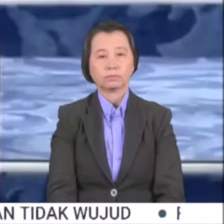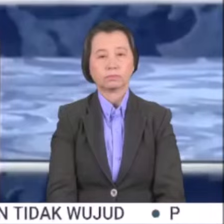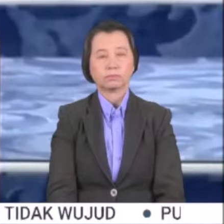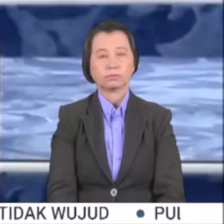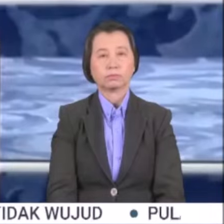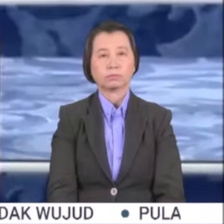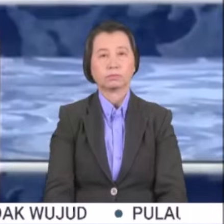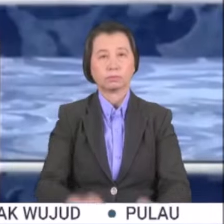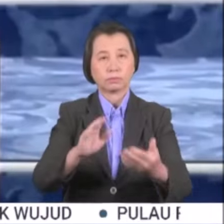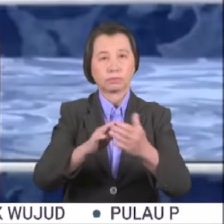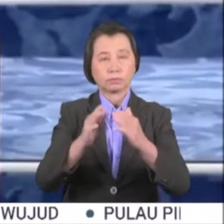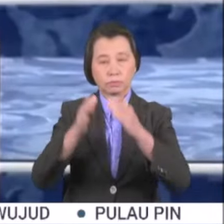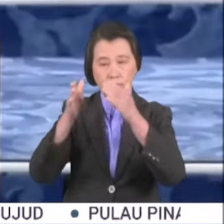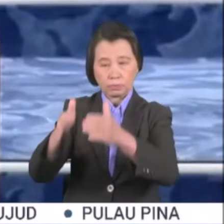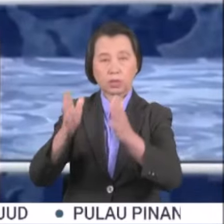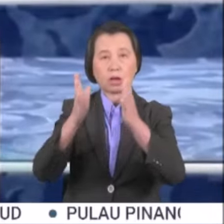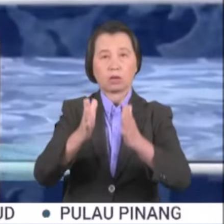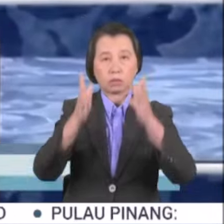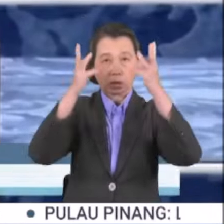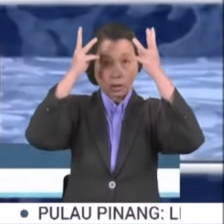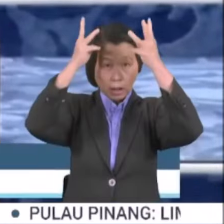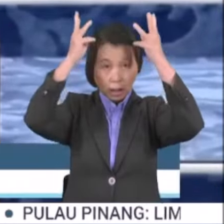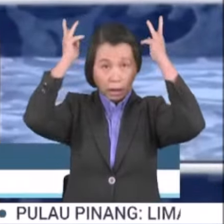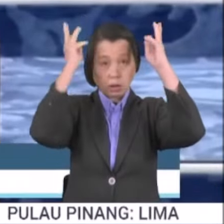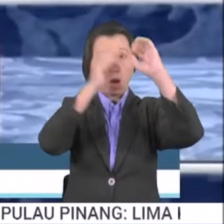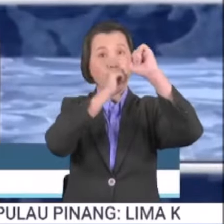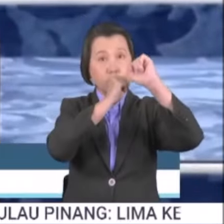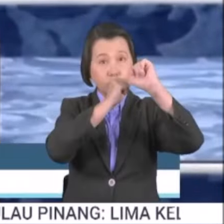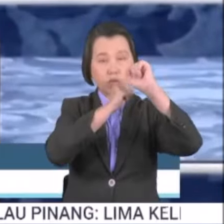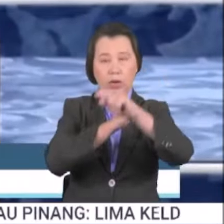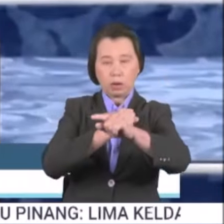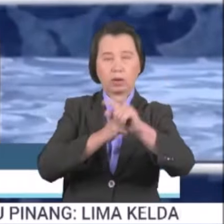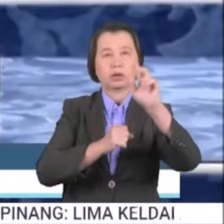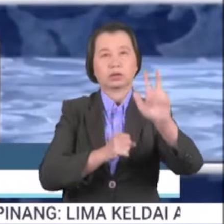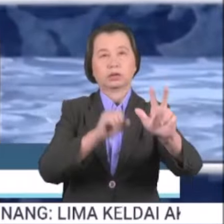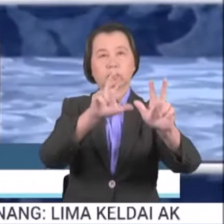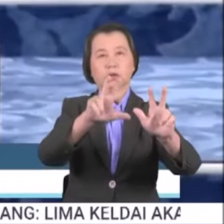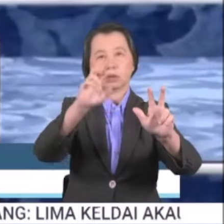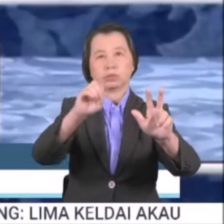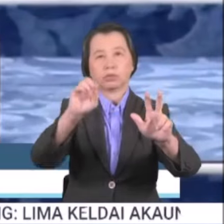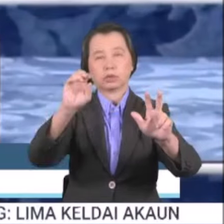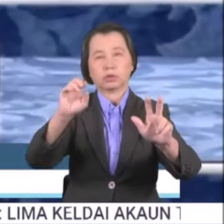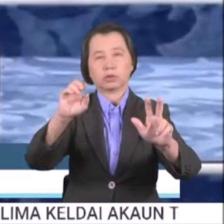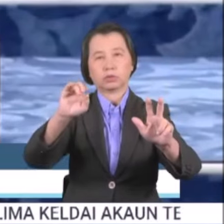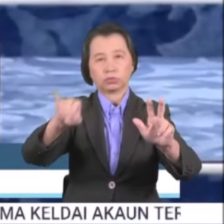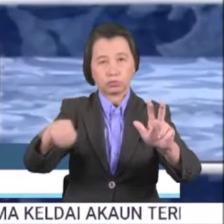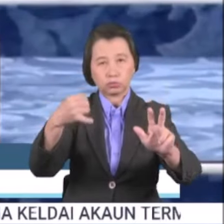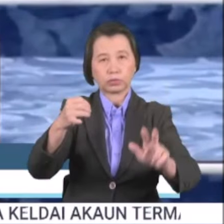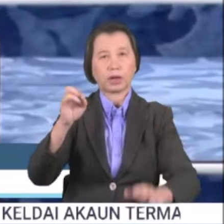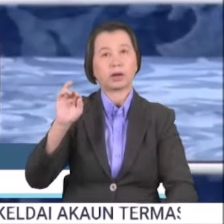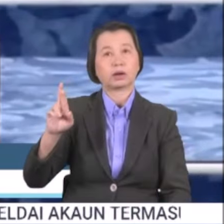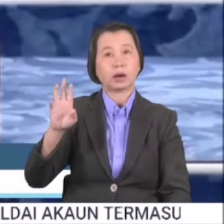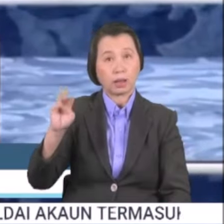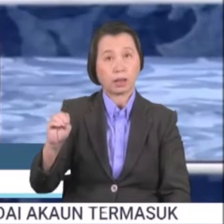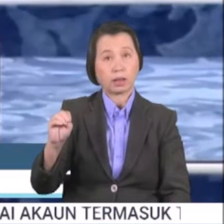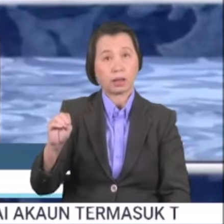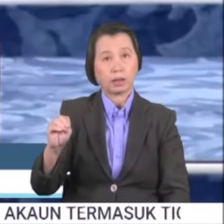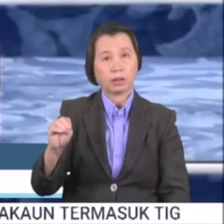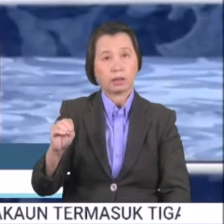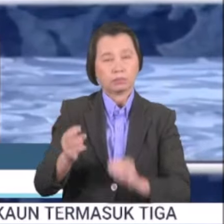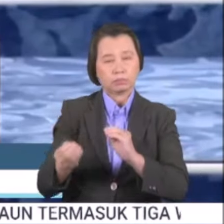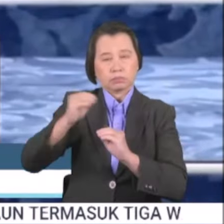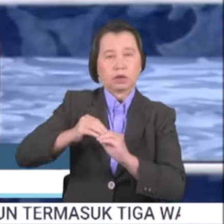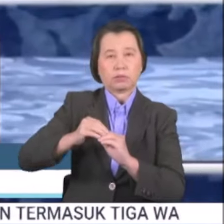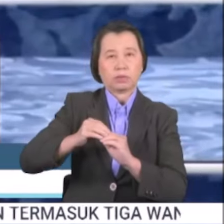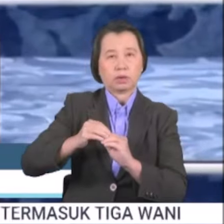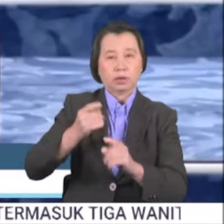Komuniti tumpuan orang asli diperuntukkan 333 juta ringgit. Satu penambahan